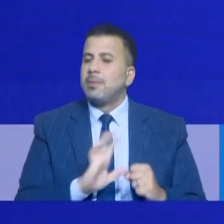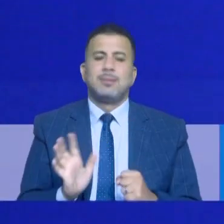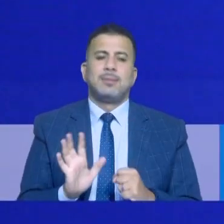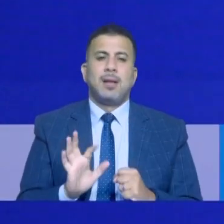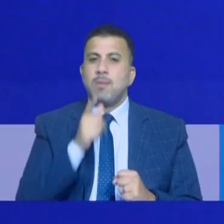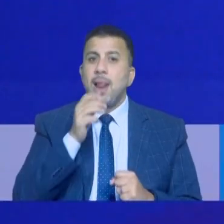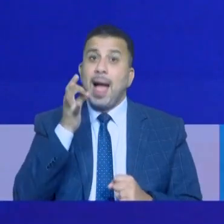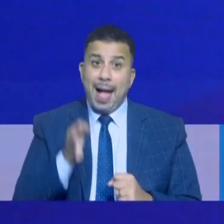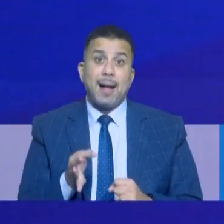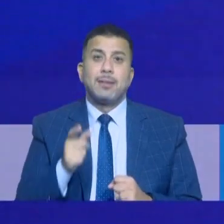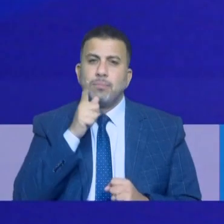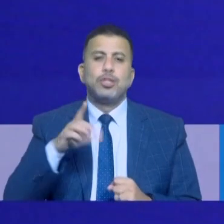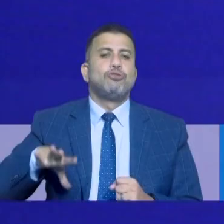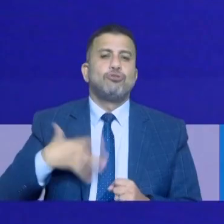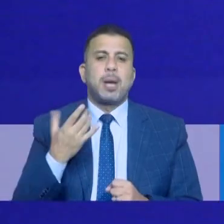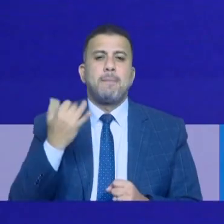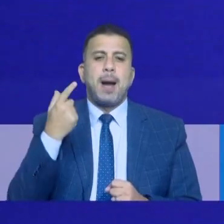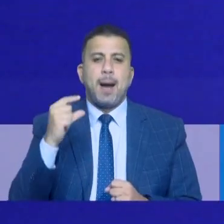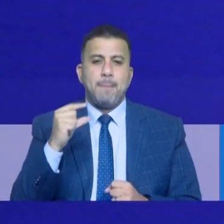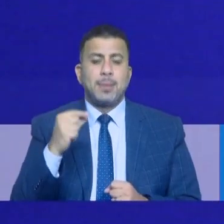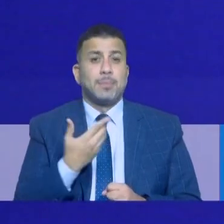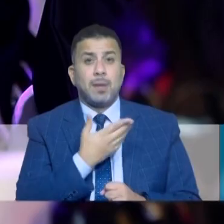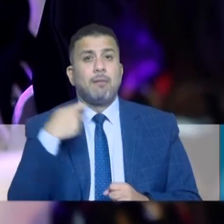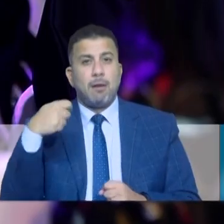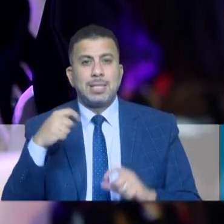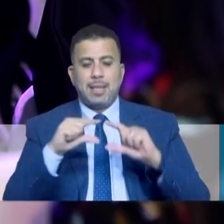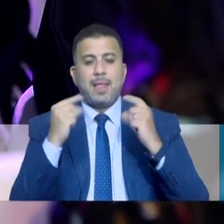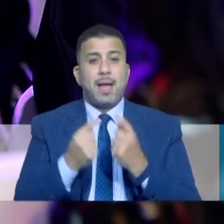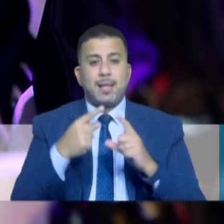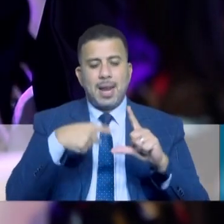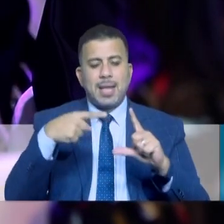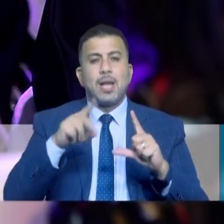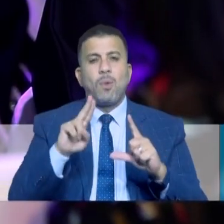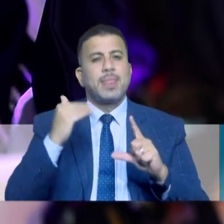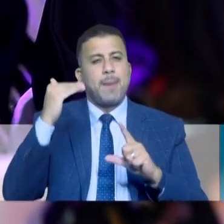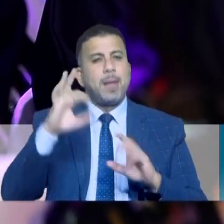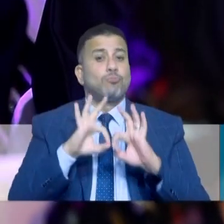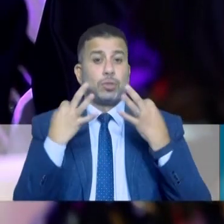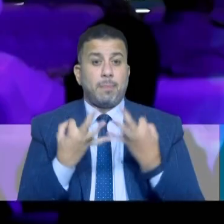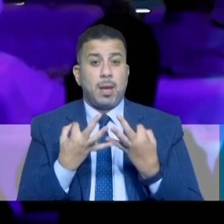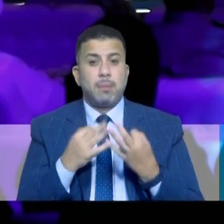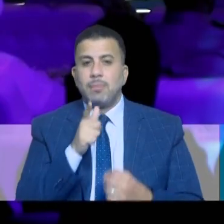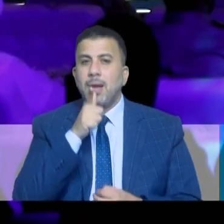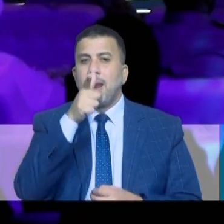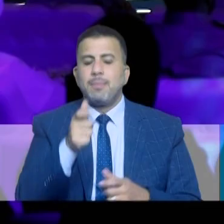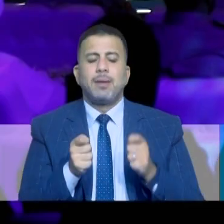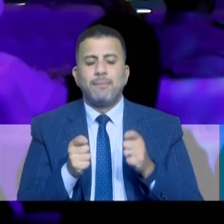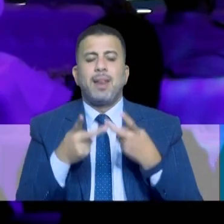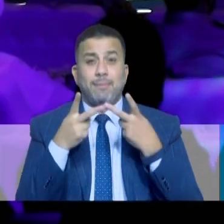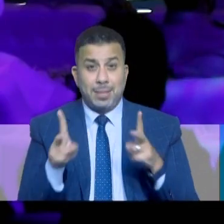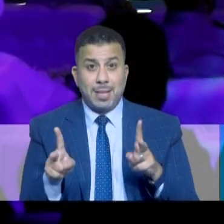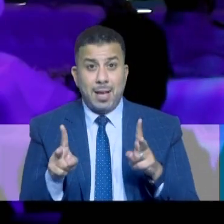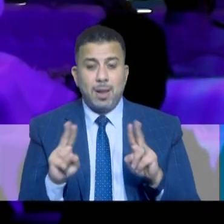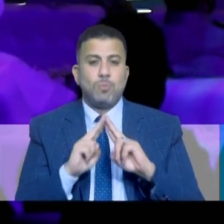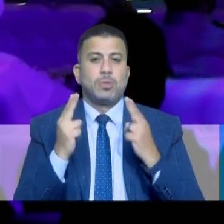وهذا ما اكد عليه الشيخ محمد بن حميد القاسمي رئيس دائره الاحصاء والتنميه المجتمعيه في كلمته الافتتاحيه